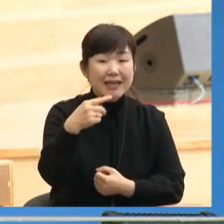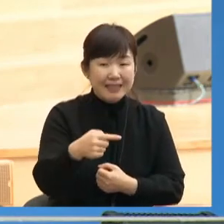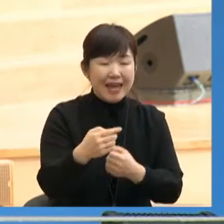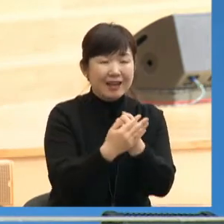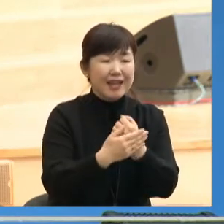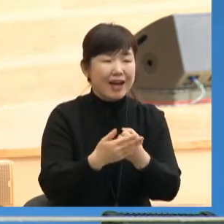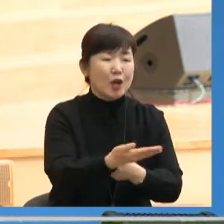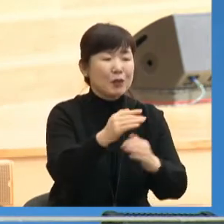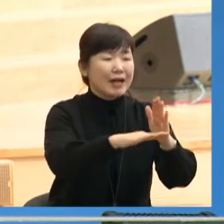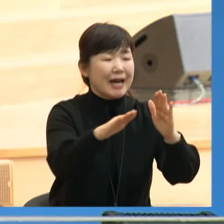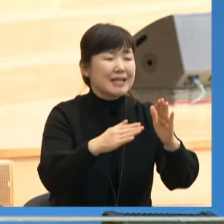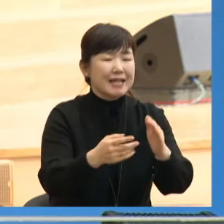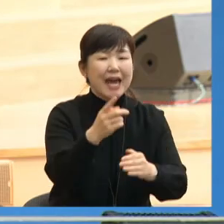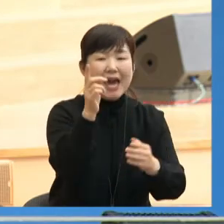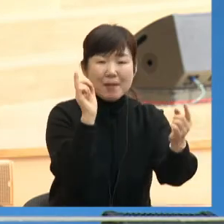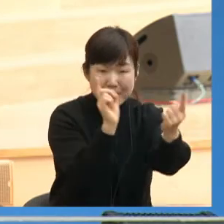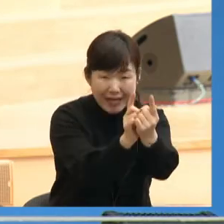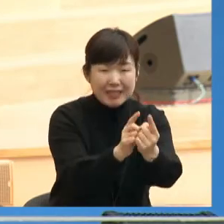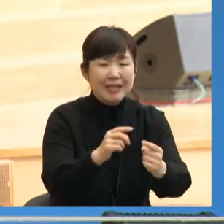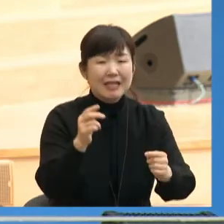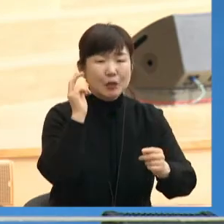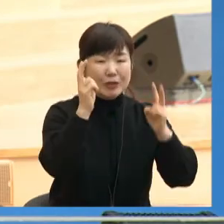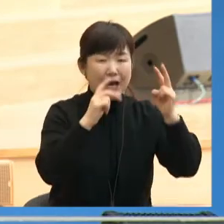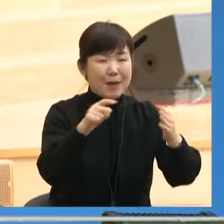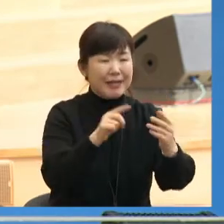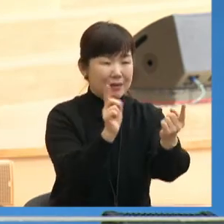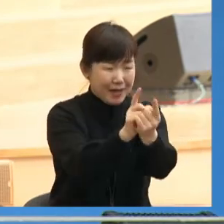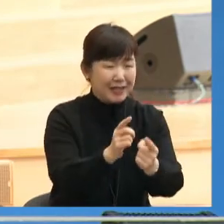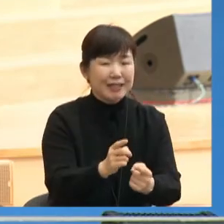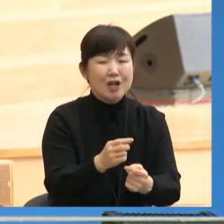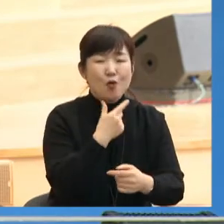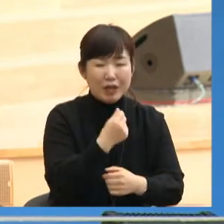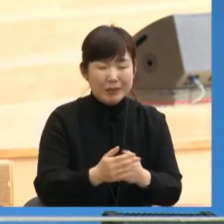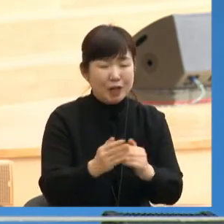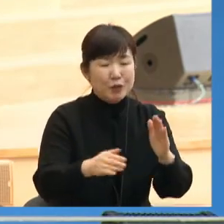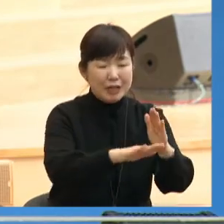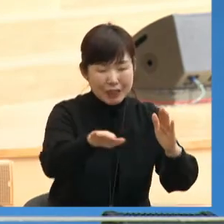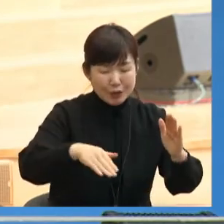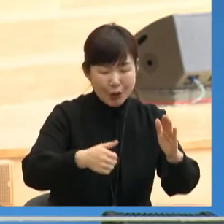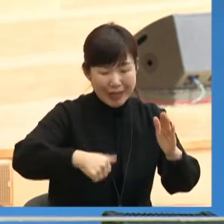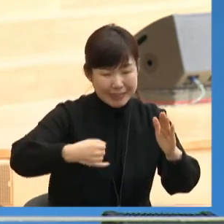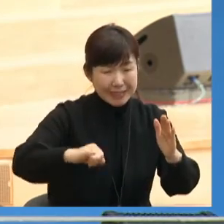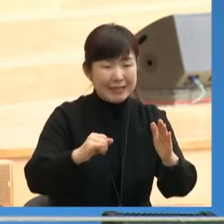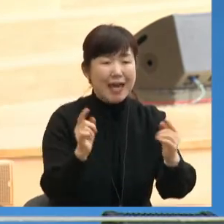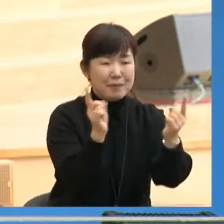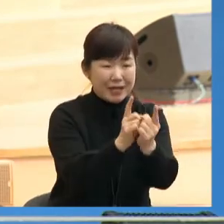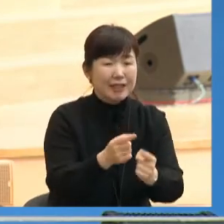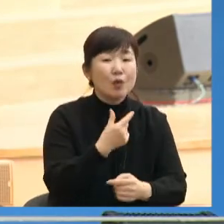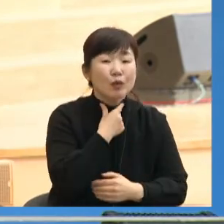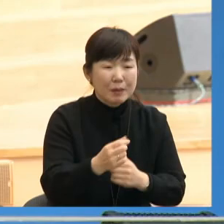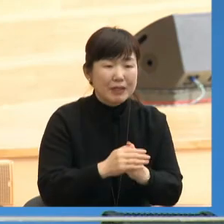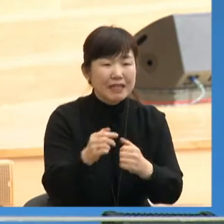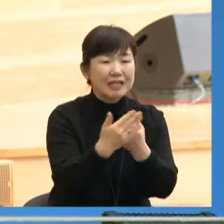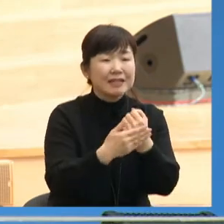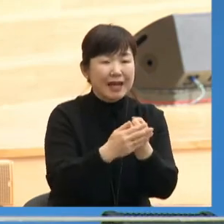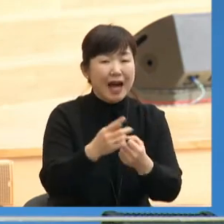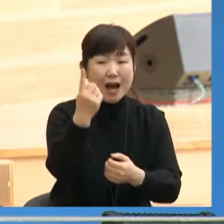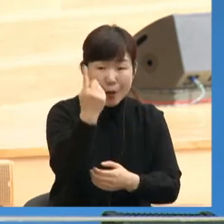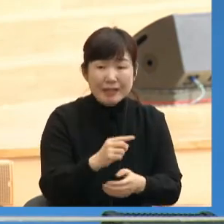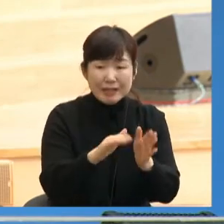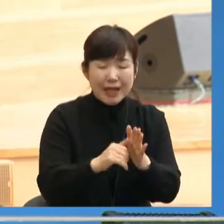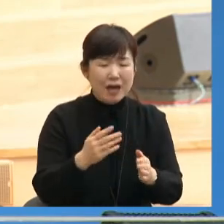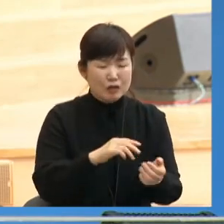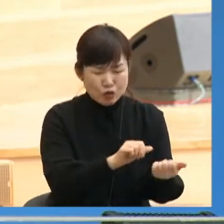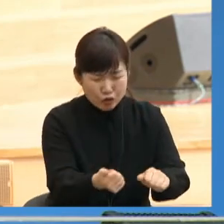간절히 소망합니다. 여러분 사업 가운데 임하기를 간절히 소망합니다. 아멘. 여러분 자녀들 가운데 임하기를 간절히 소망합니다. 아멘. 이 은혜가 임할 때 우리가